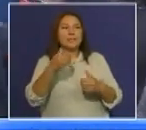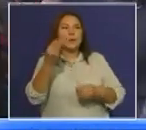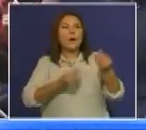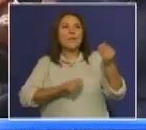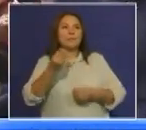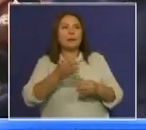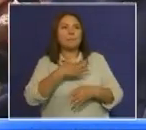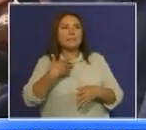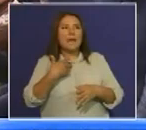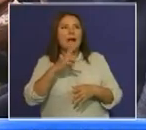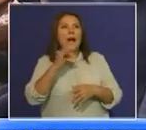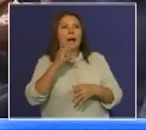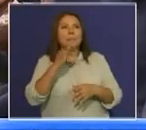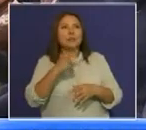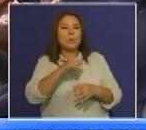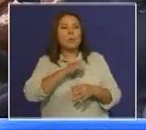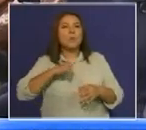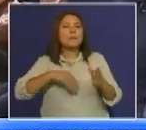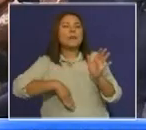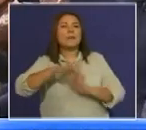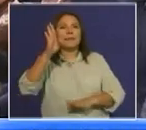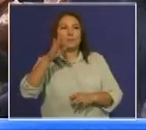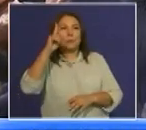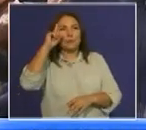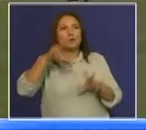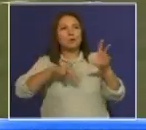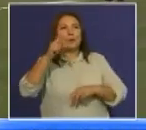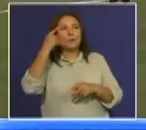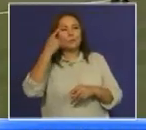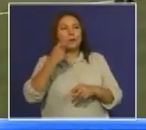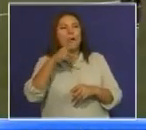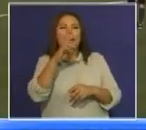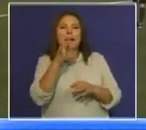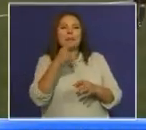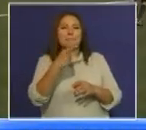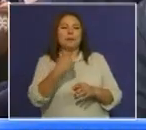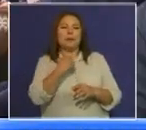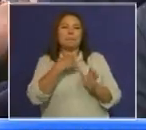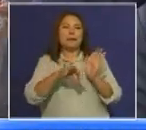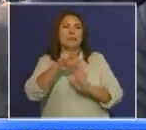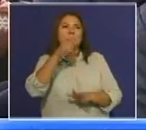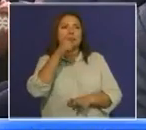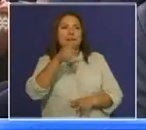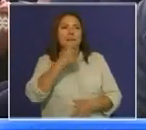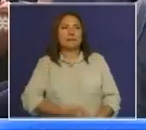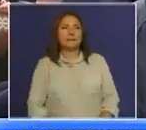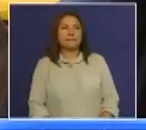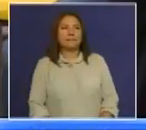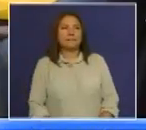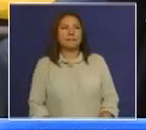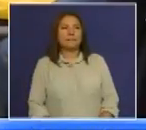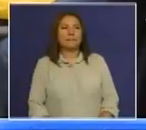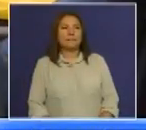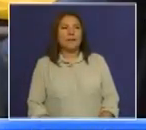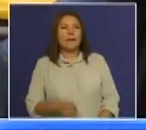жатыр. Біздің қақпашы өте керемет тұрады. Біз Каспиіні қолдап жүреміз. Каспи, алға!